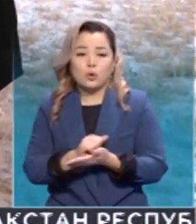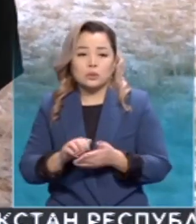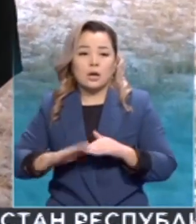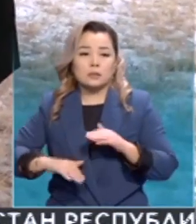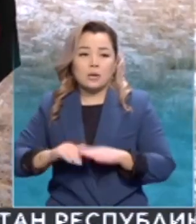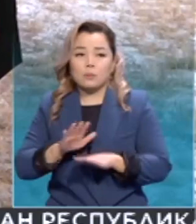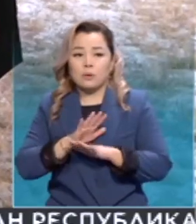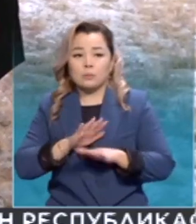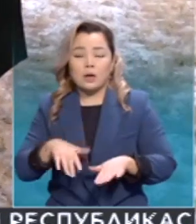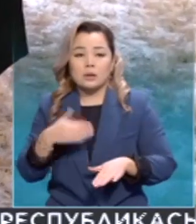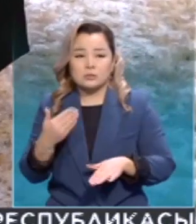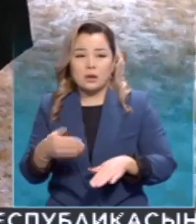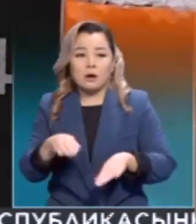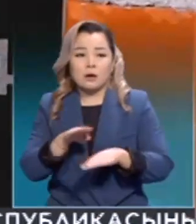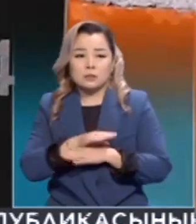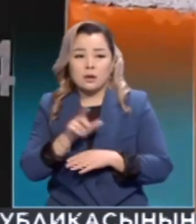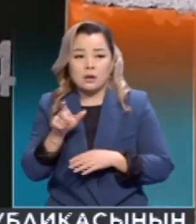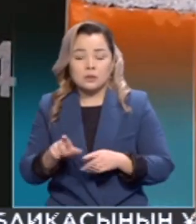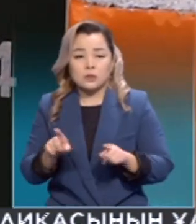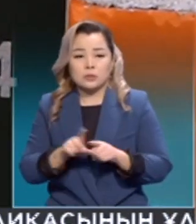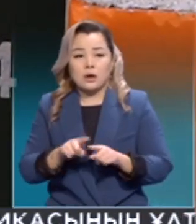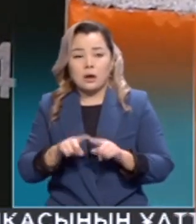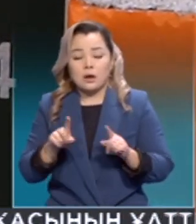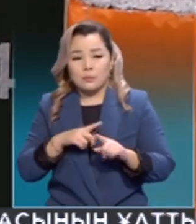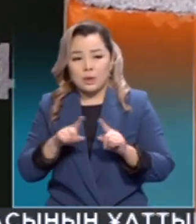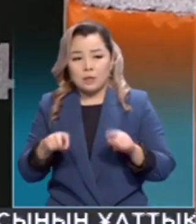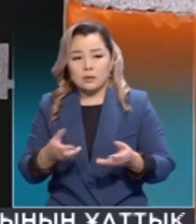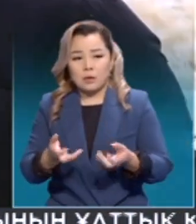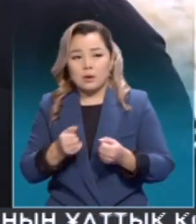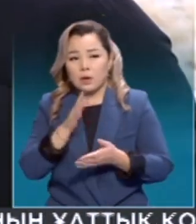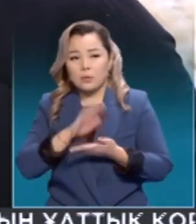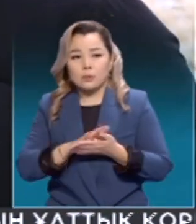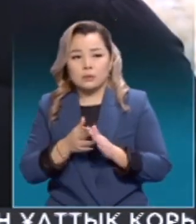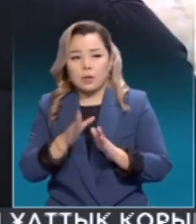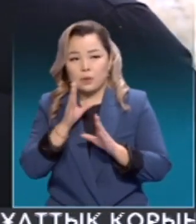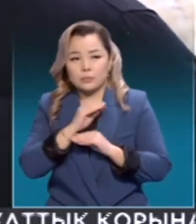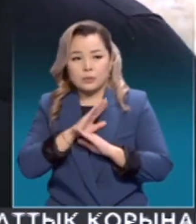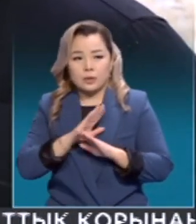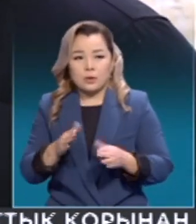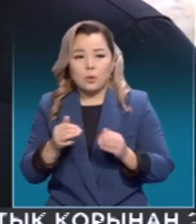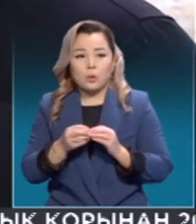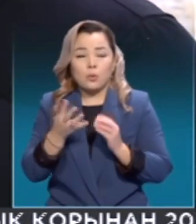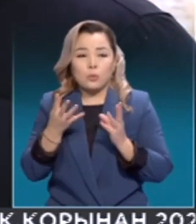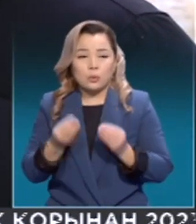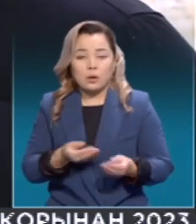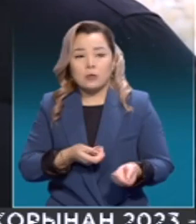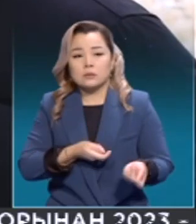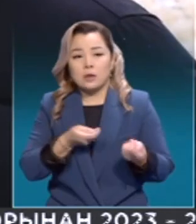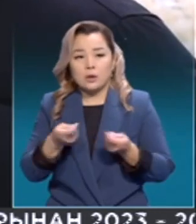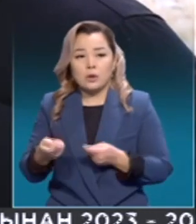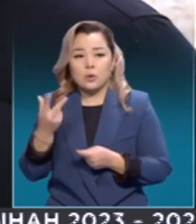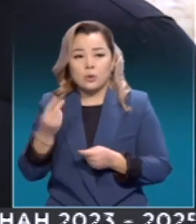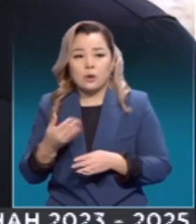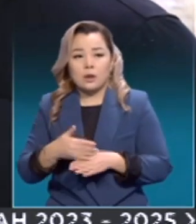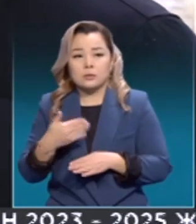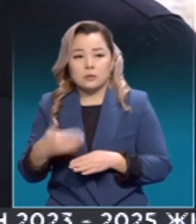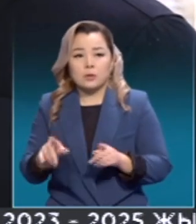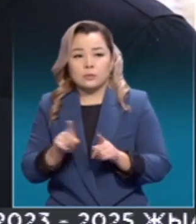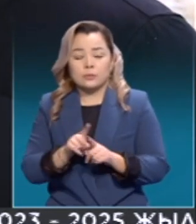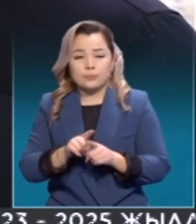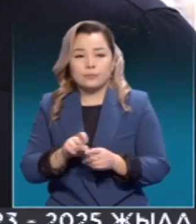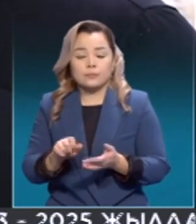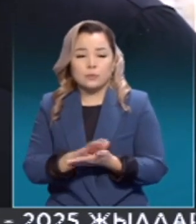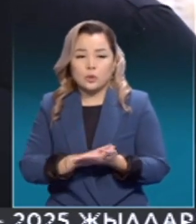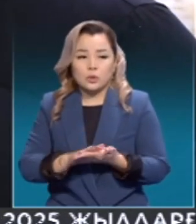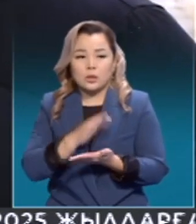қолында болмағандықтан қайтыс болғаны туралы анықтаманы уақытылы ала алмаған. Бір 10 күннен кейін алып келіп едім, уже болды, 3 күннен асып кетті. Енді әкеңді